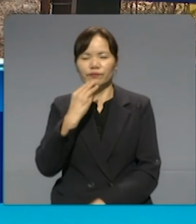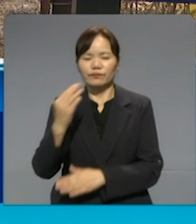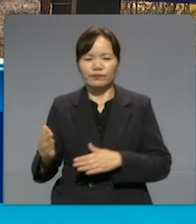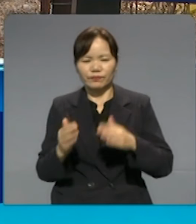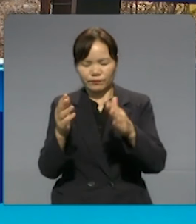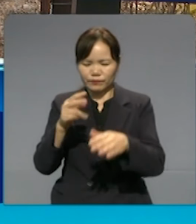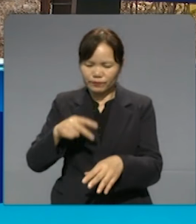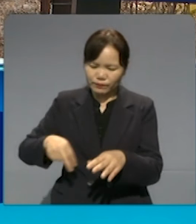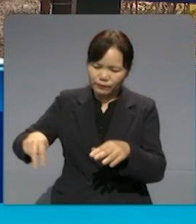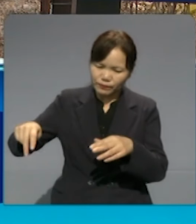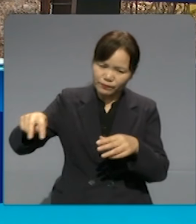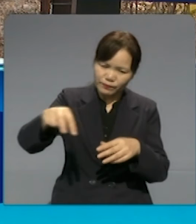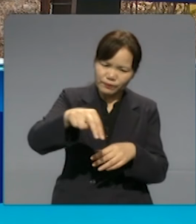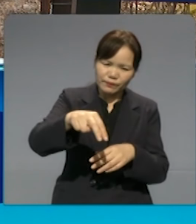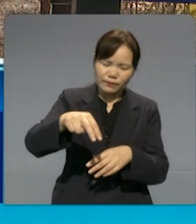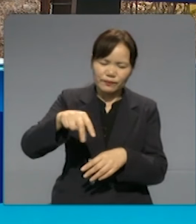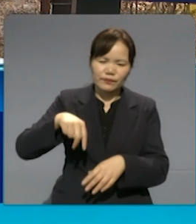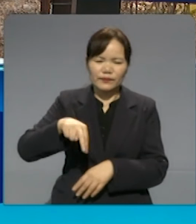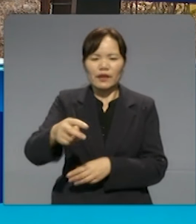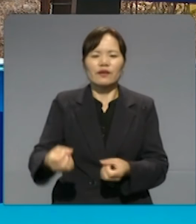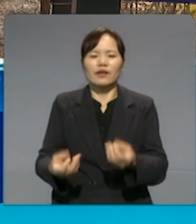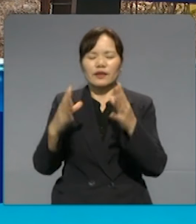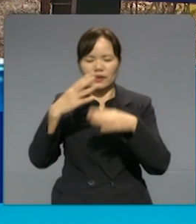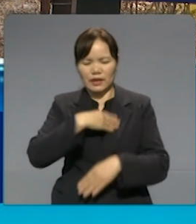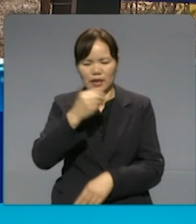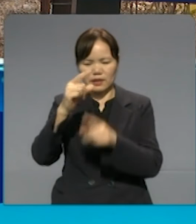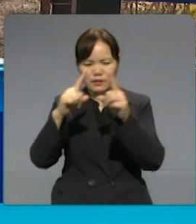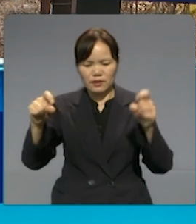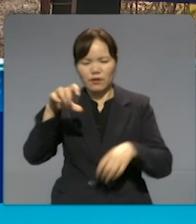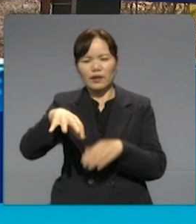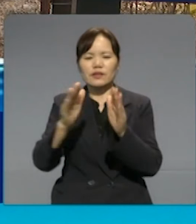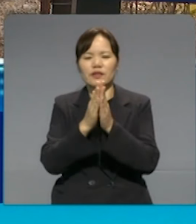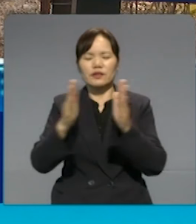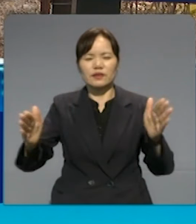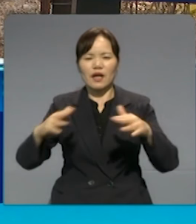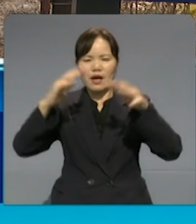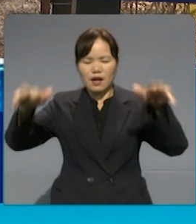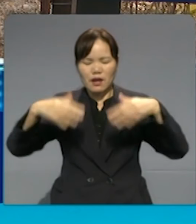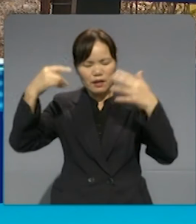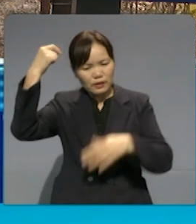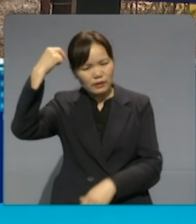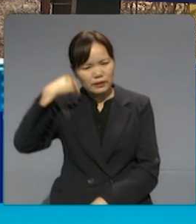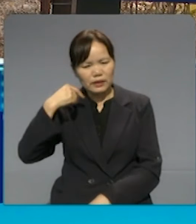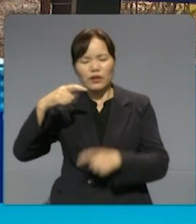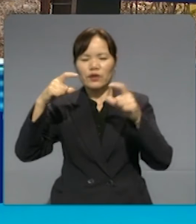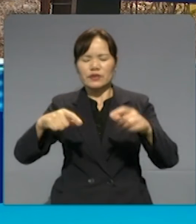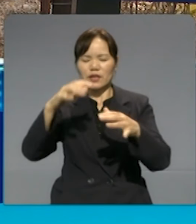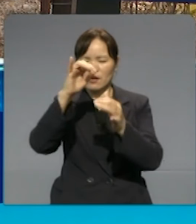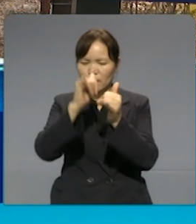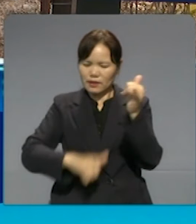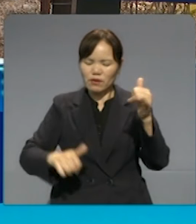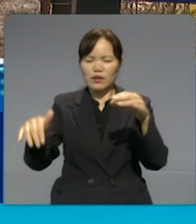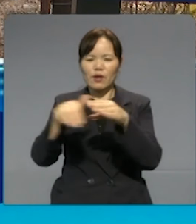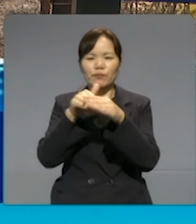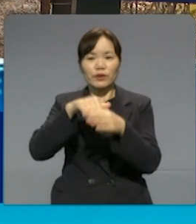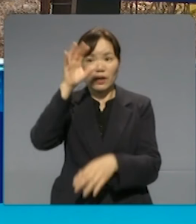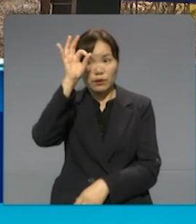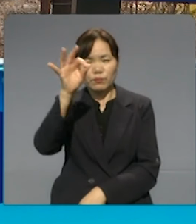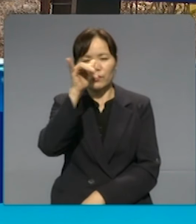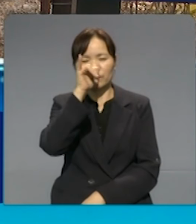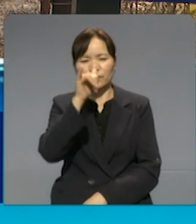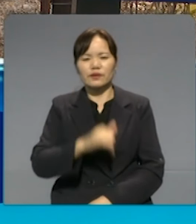경기도 둘레길 걷기 행사가 안성에서 시작됐습니다. 가을 정취를 만끽하고 지역 역사와 문화도 만나볼 수